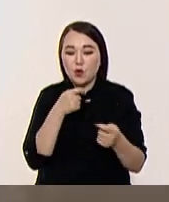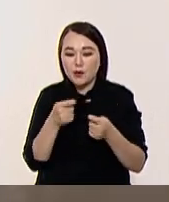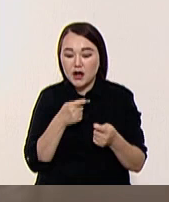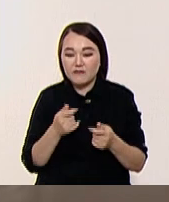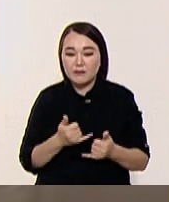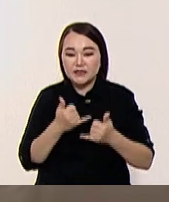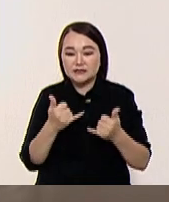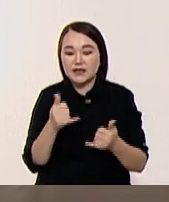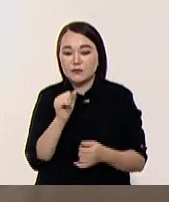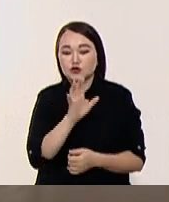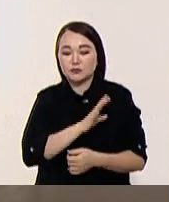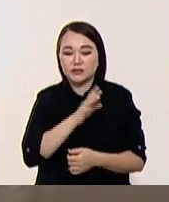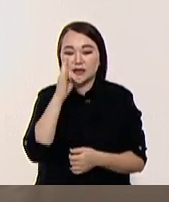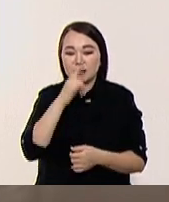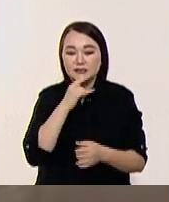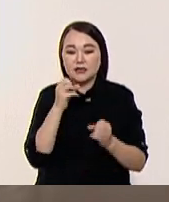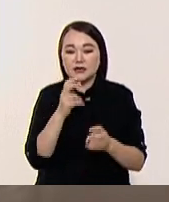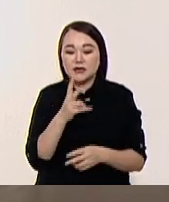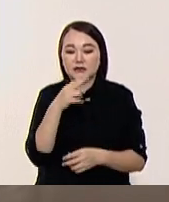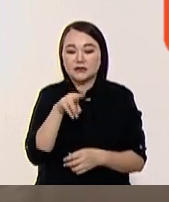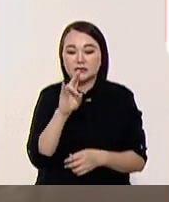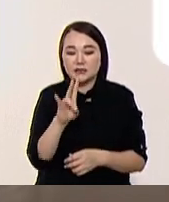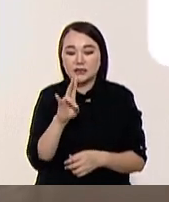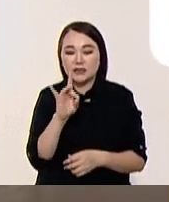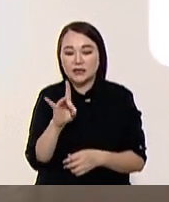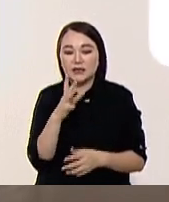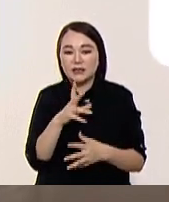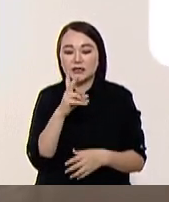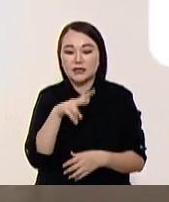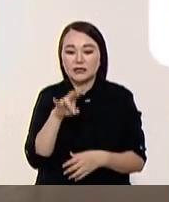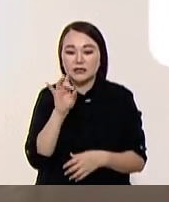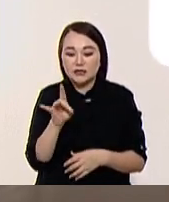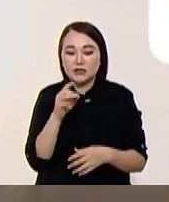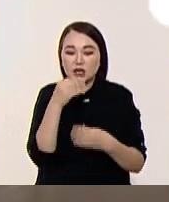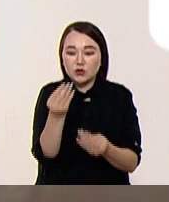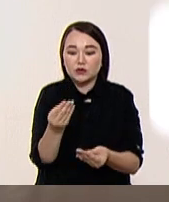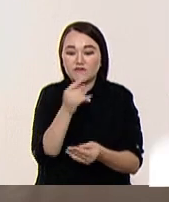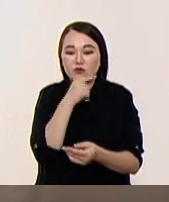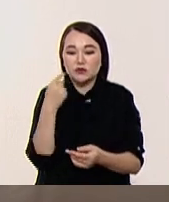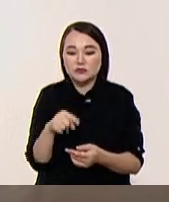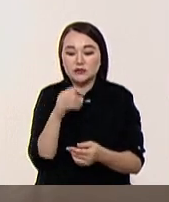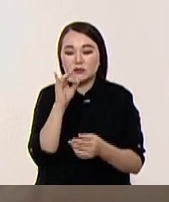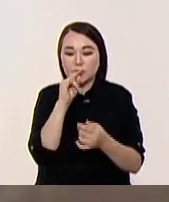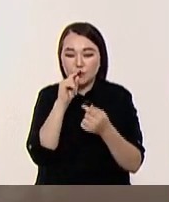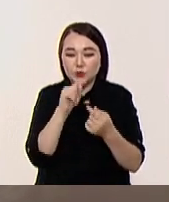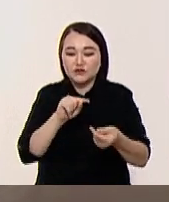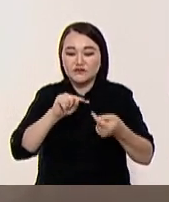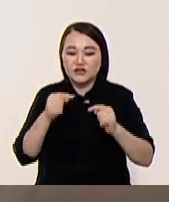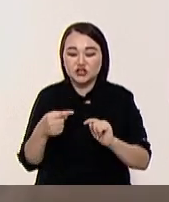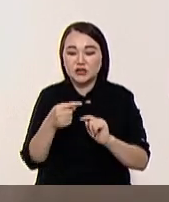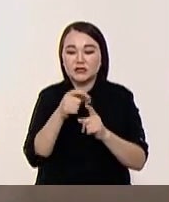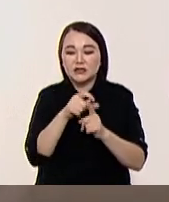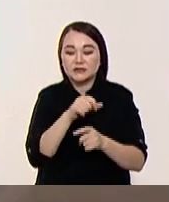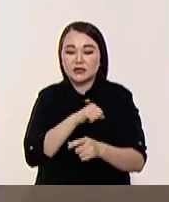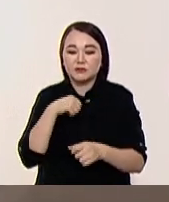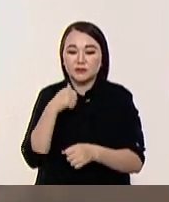Признание, возможное признание Казахстана ЛДНР практически ничего не дает России, но противоречит корневым, самым